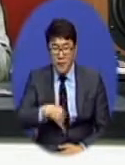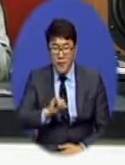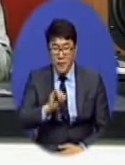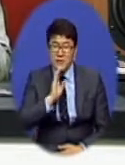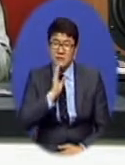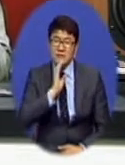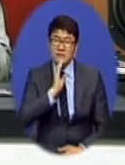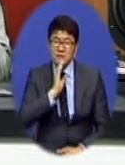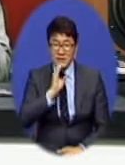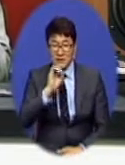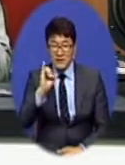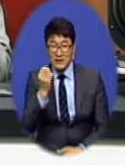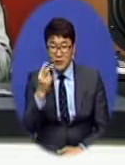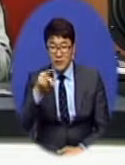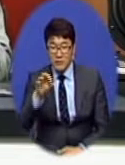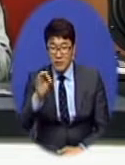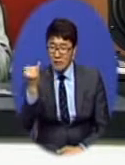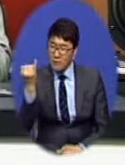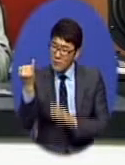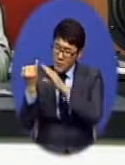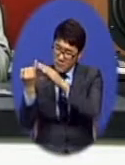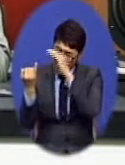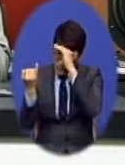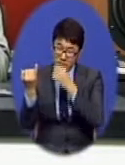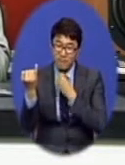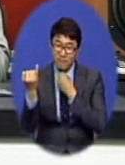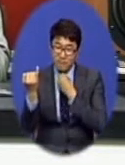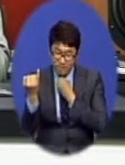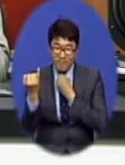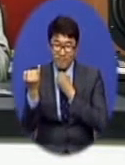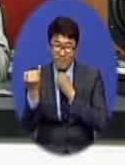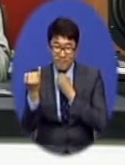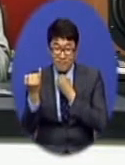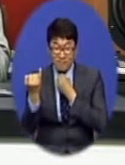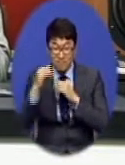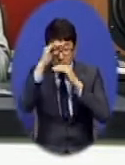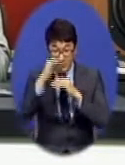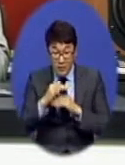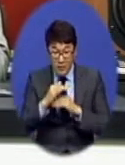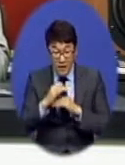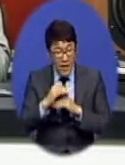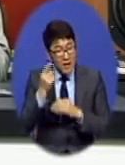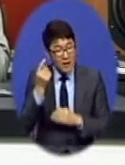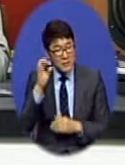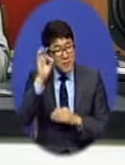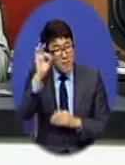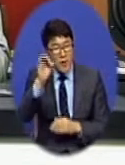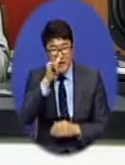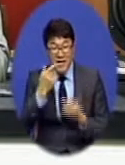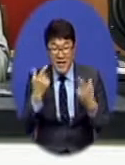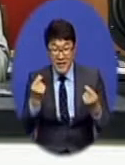네. 네. 네. 그래서 그런 걸 본받고 싶어요. 아유 예 양은아님의 말씀 저희가 아마 방송 보시고 계실